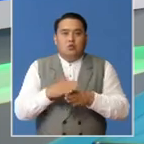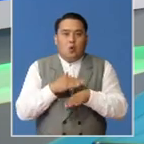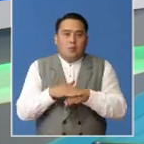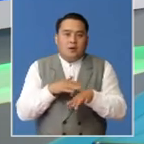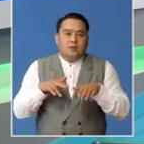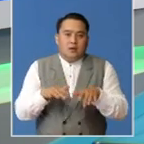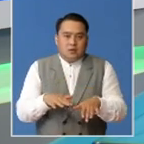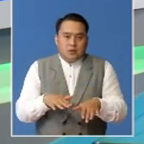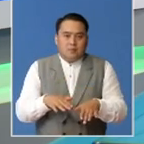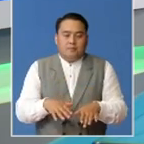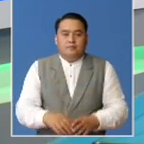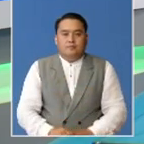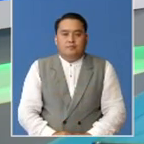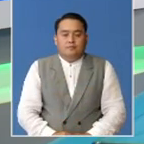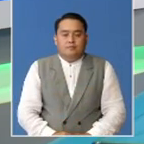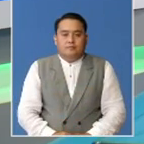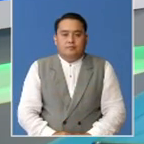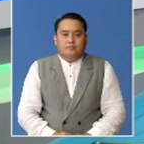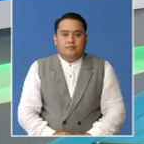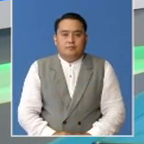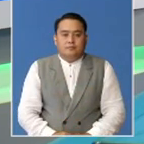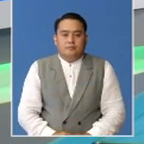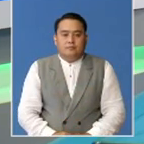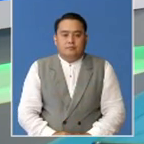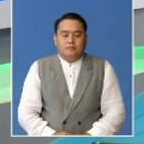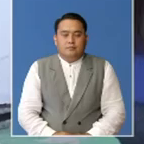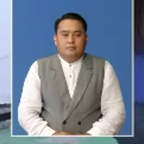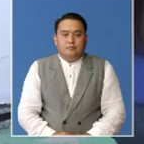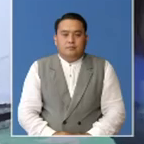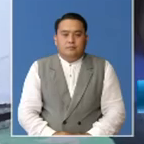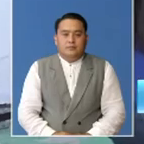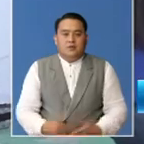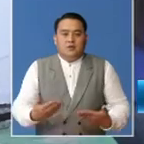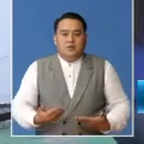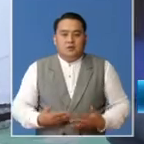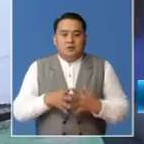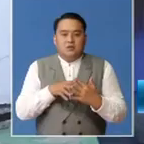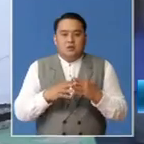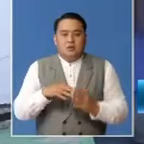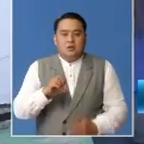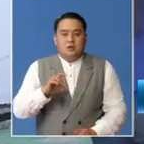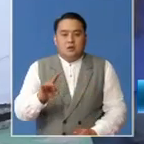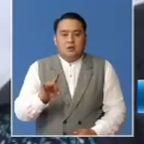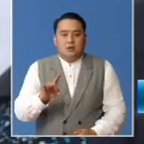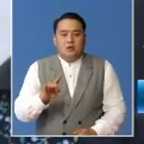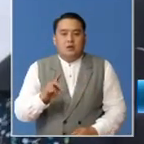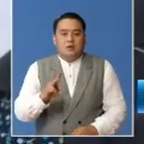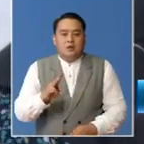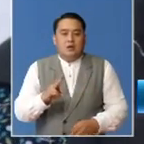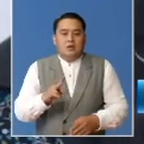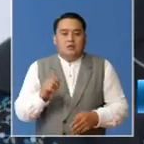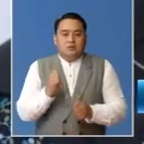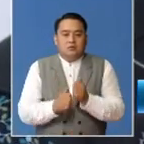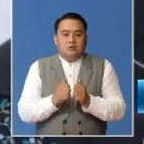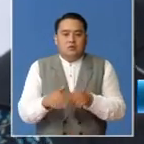доброе дело молодежь приурочила к Дню Талдыкургана. К жительнице села Еркын Раи Мамбетовой часто наведывается